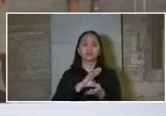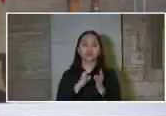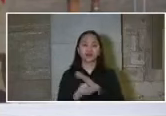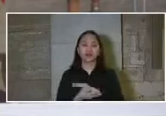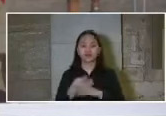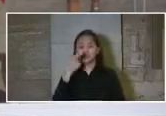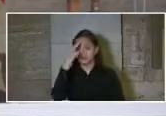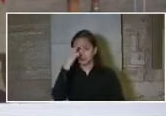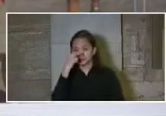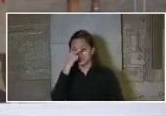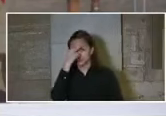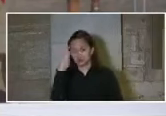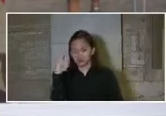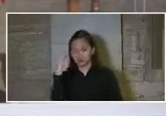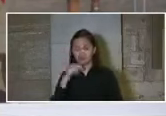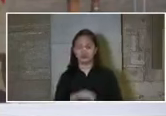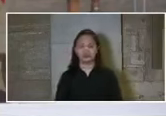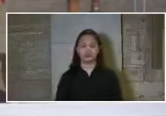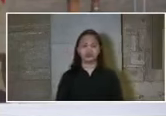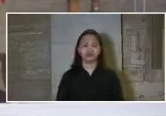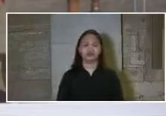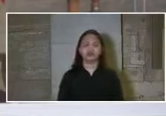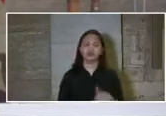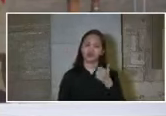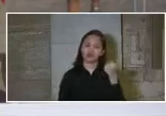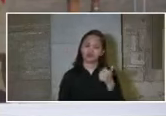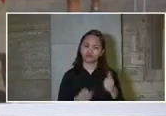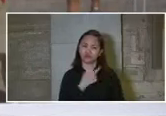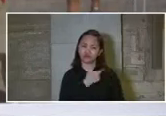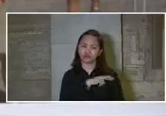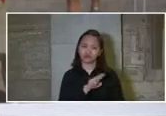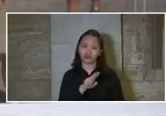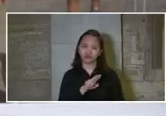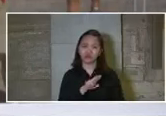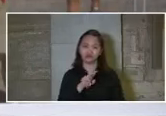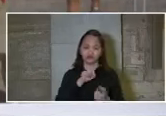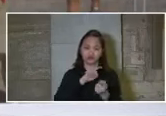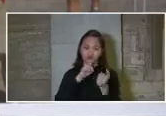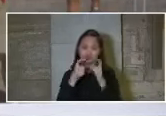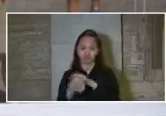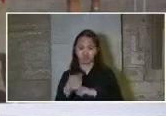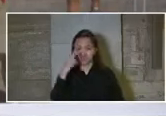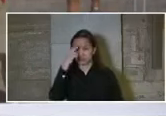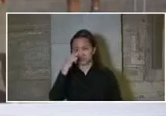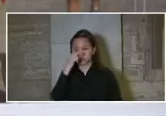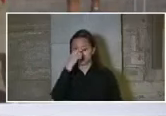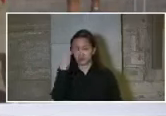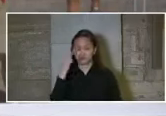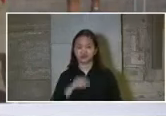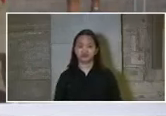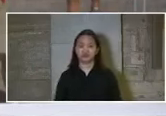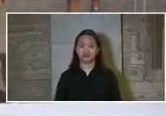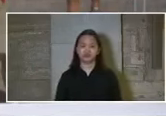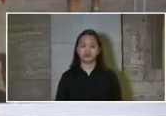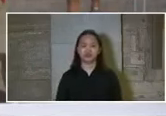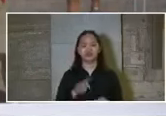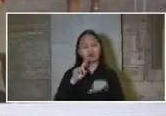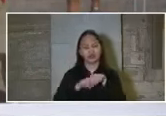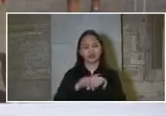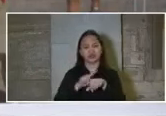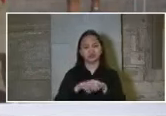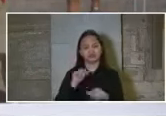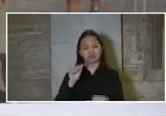Katoliko, naging Katoliko. At sa mga pagkakataong makakakwentuhan ko ang ilan sa kanila,